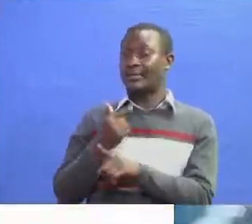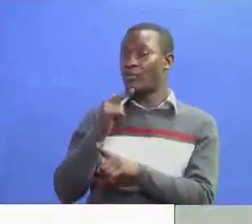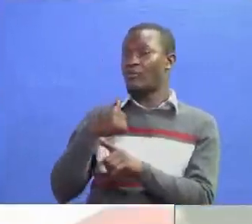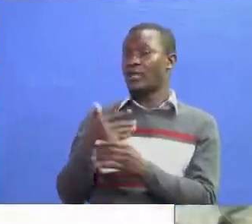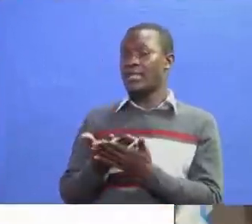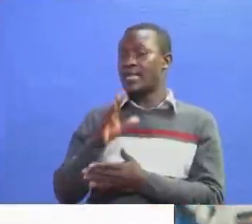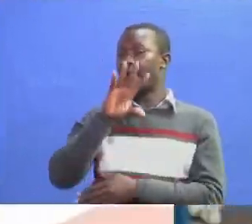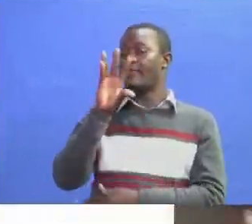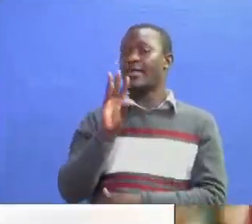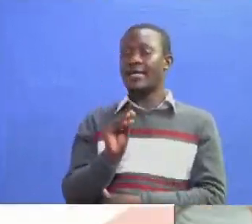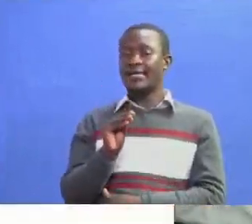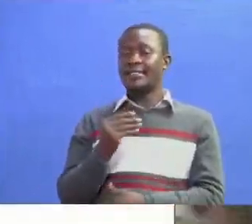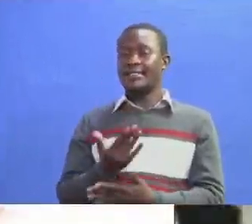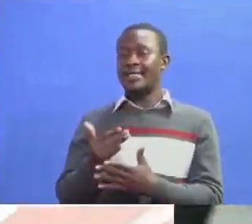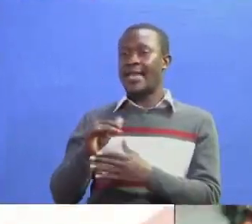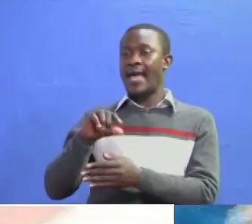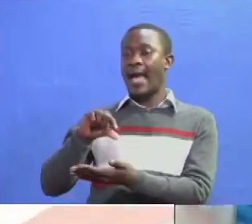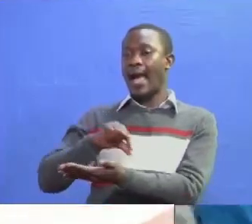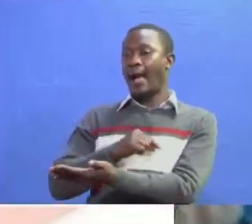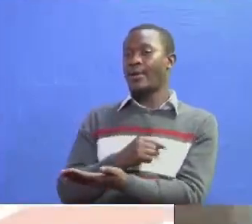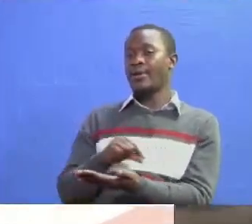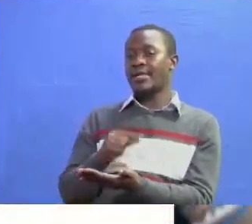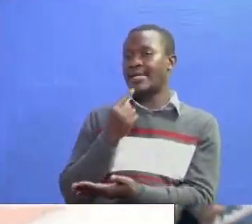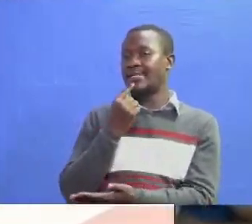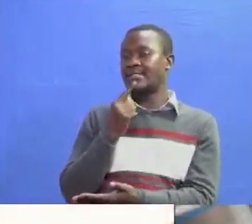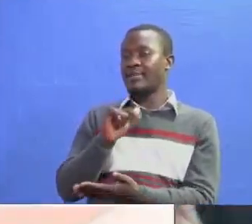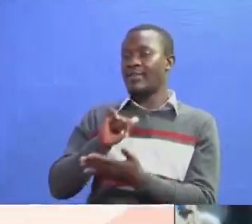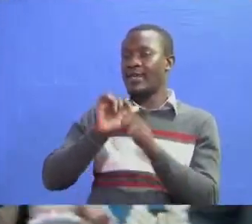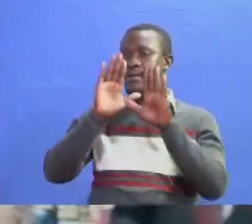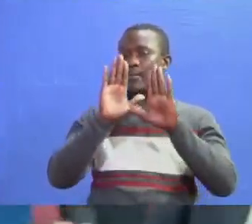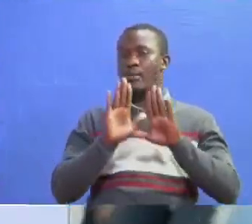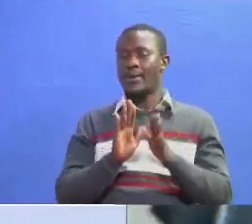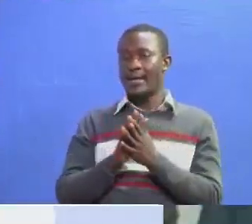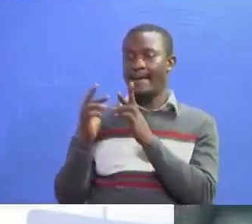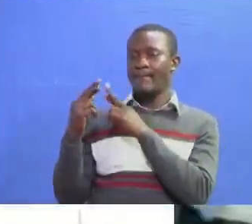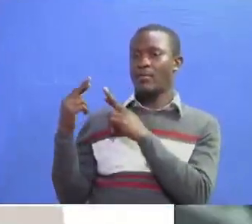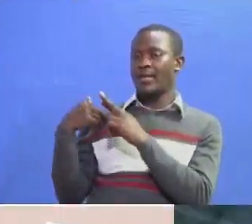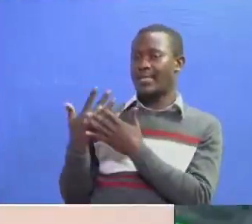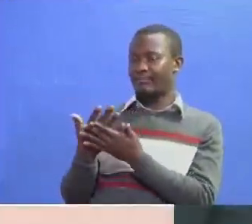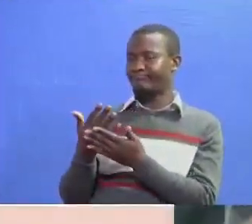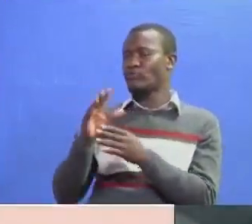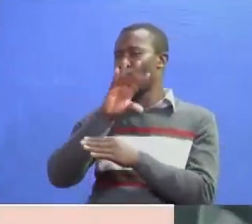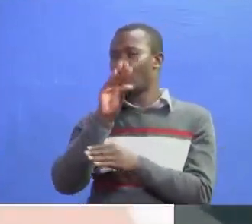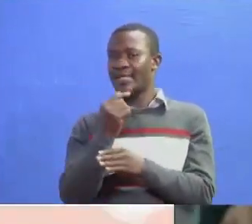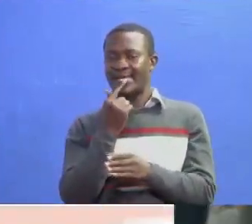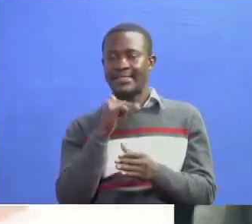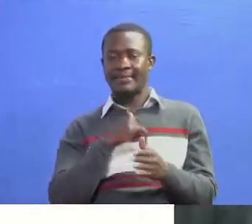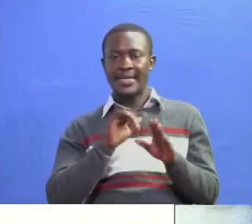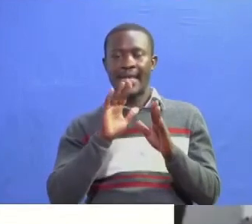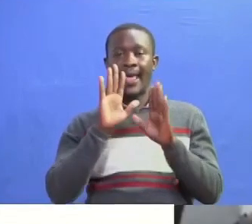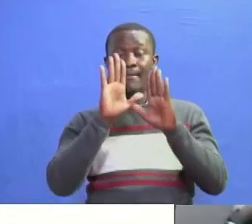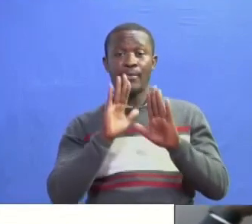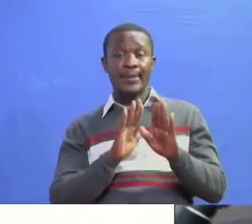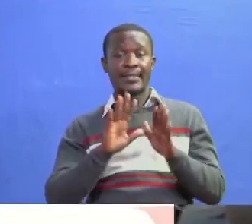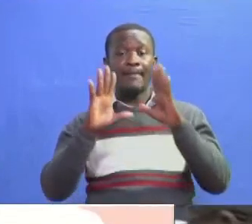bara la Afrika mjini Accra nchini Ghana amesisitiza umuhimu wa uwajibikaji barani Afrika, huku akitoa wito kwa marais